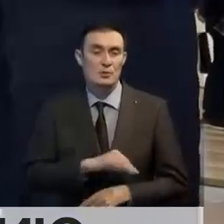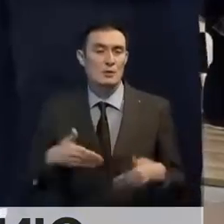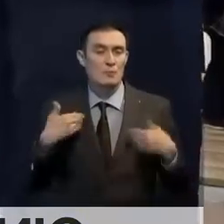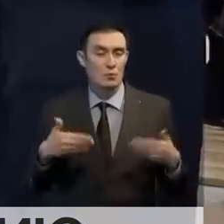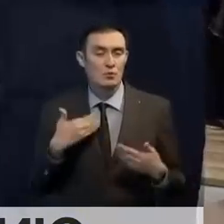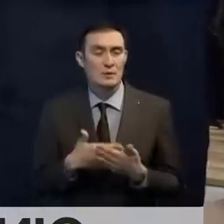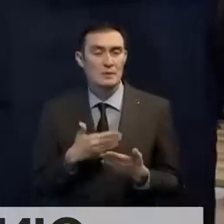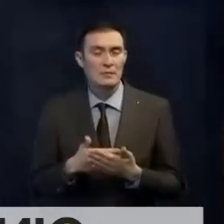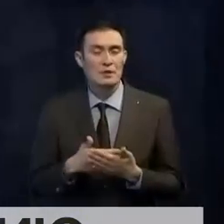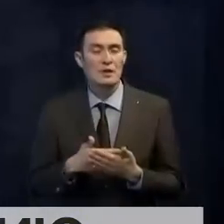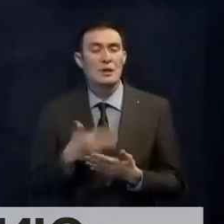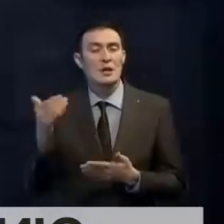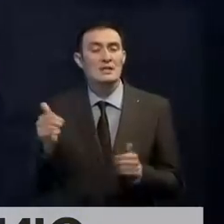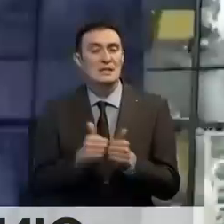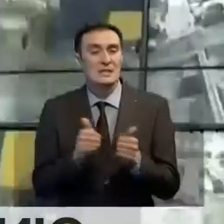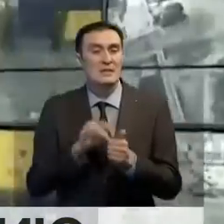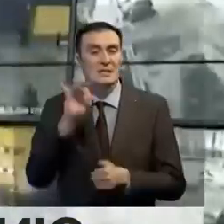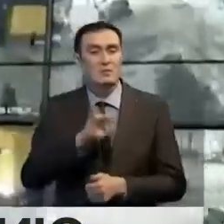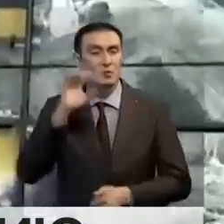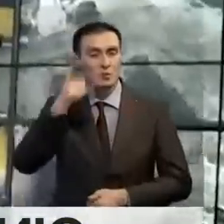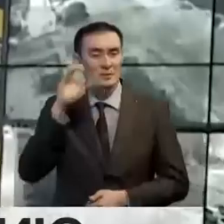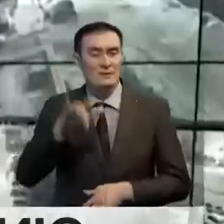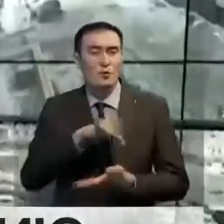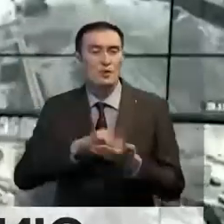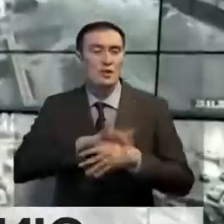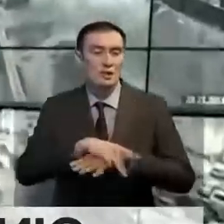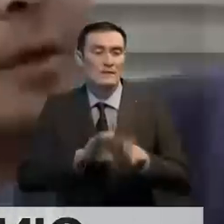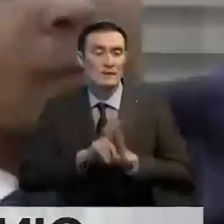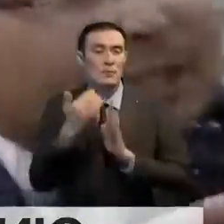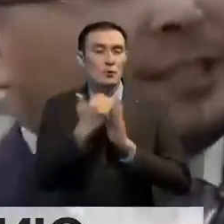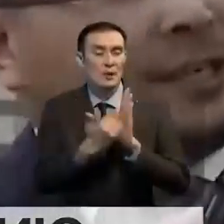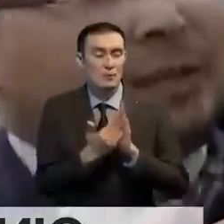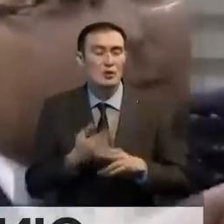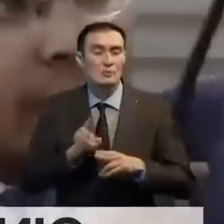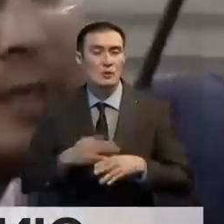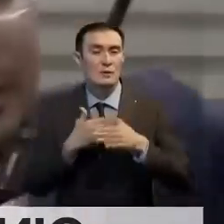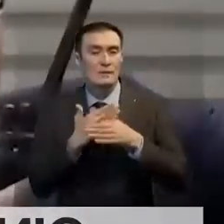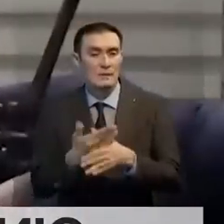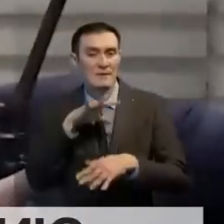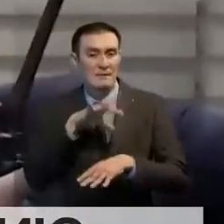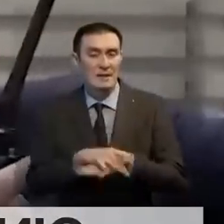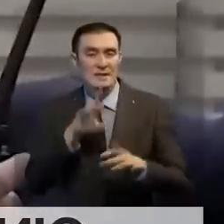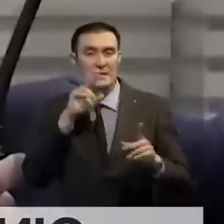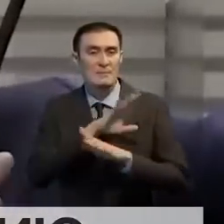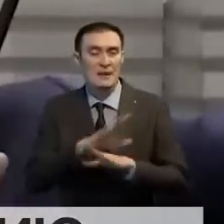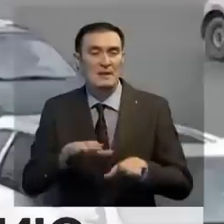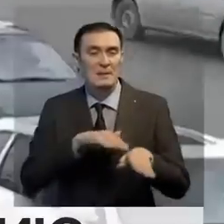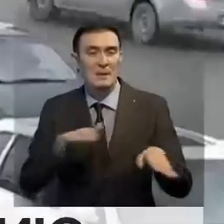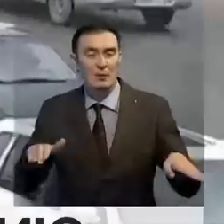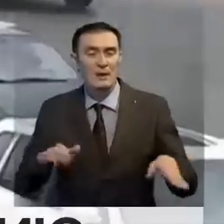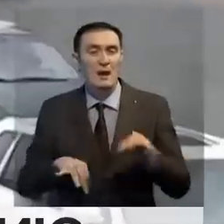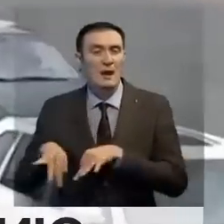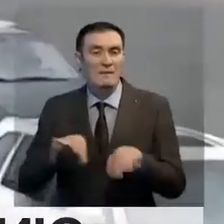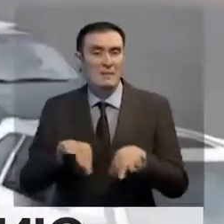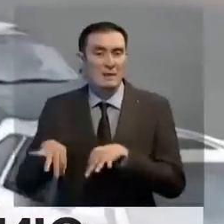том числе и жителям соседней республики. Так, в Ташкенте запустили программу, с помощью которой выявляют неправильно припаркованные